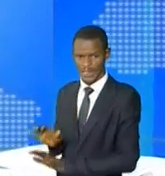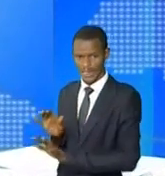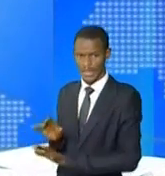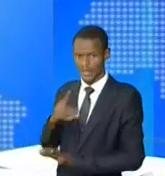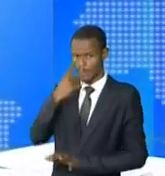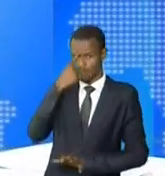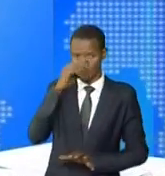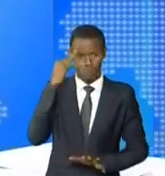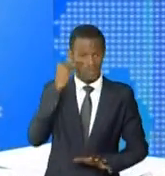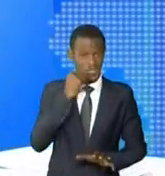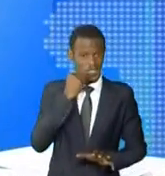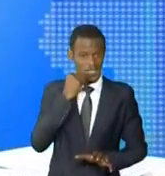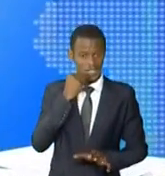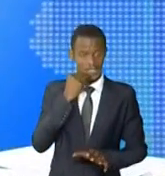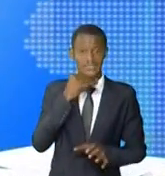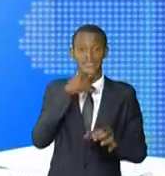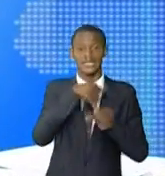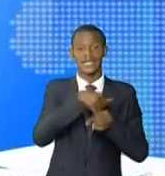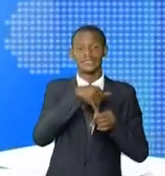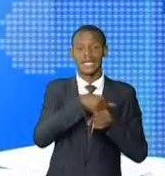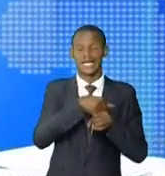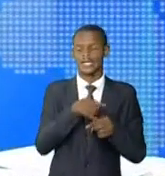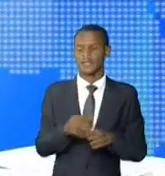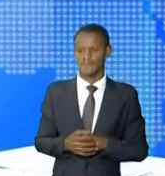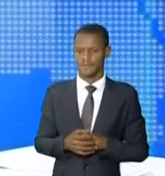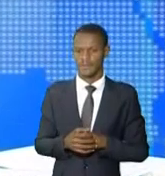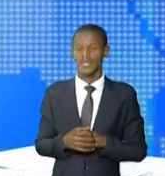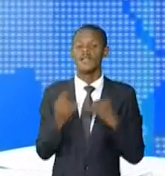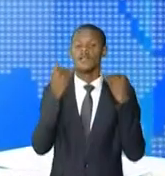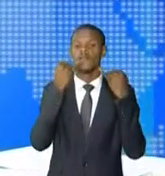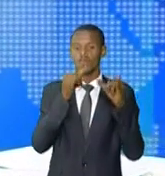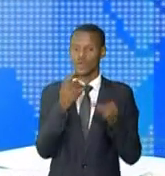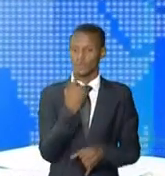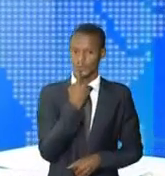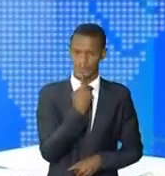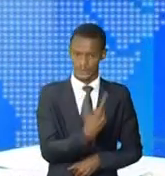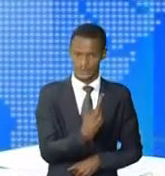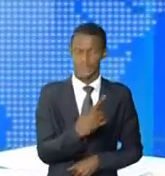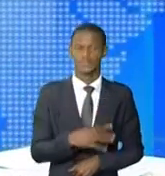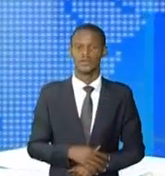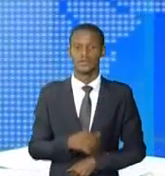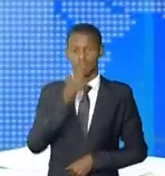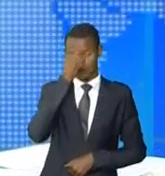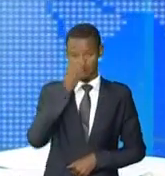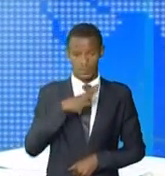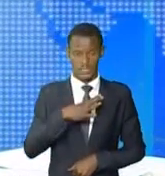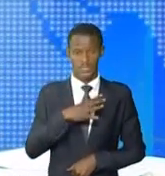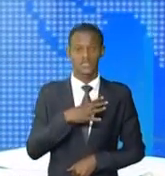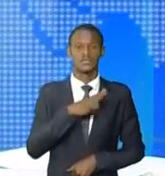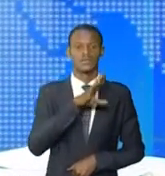coutumières en mission officielle, porte à la connaissance du public que M. Boulakali